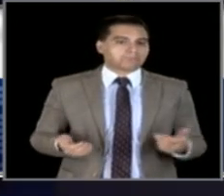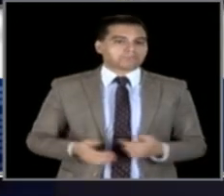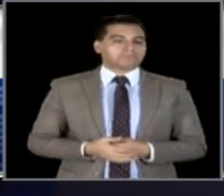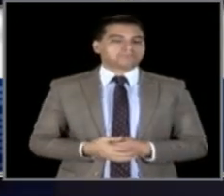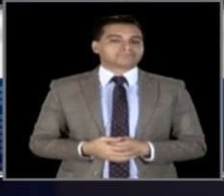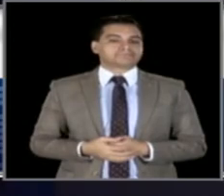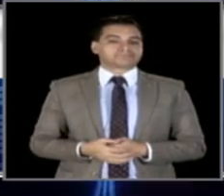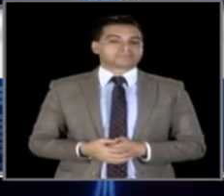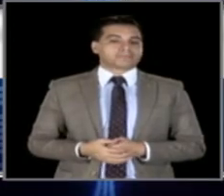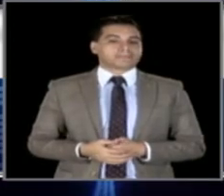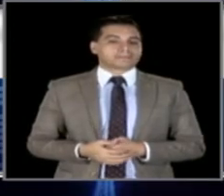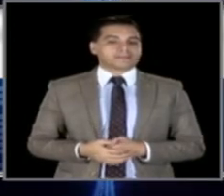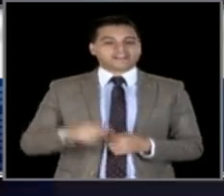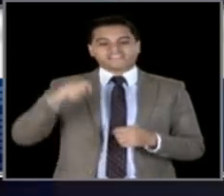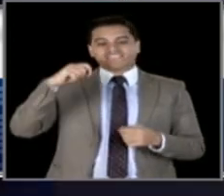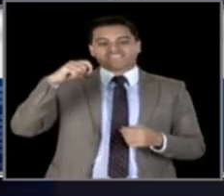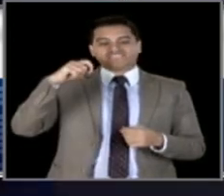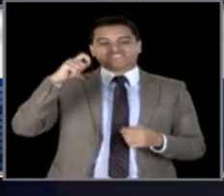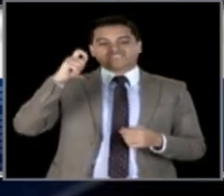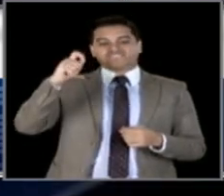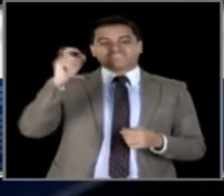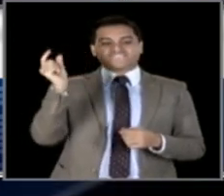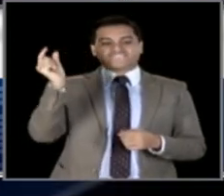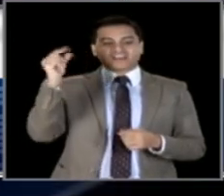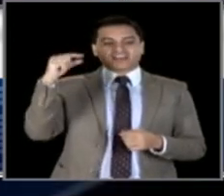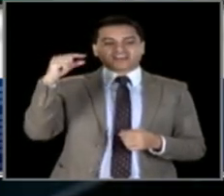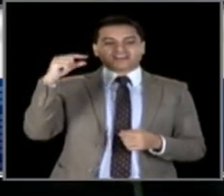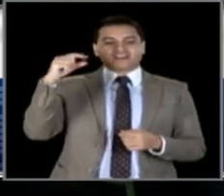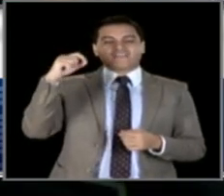فين يا دينا؟ فنلندا. إجابة صحيحة.